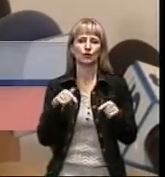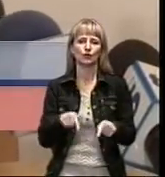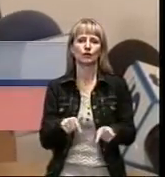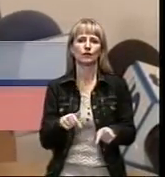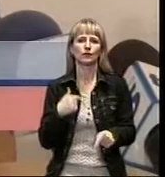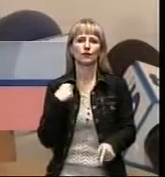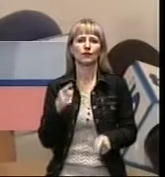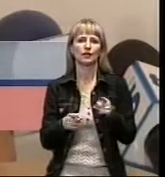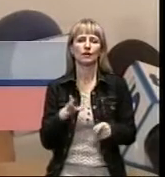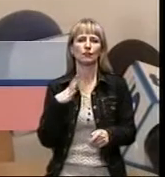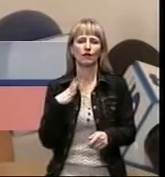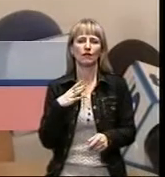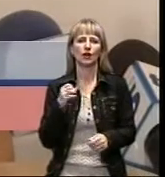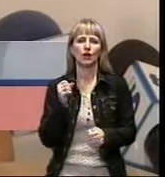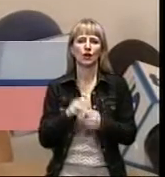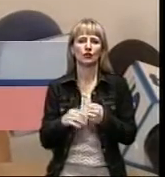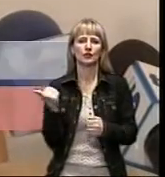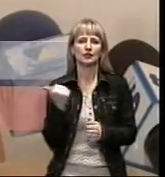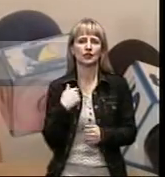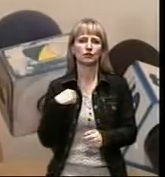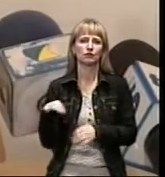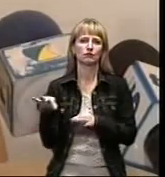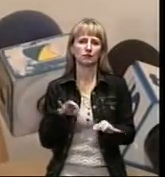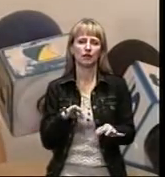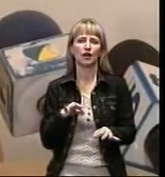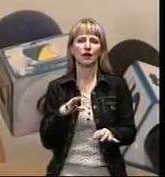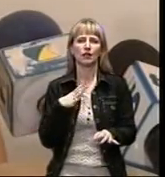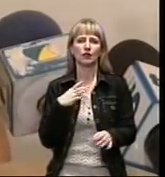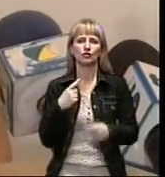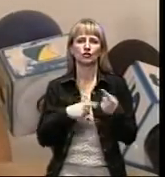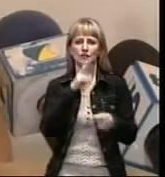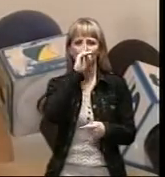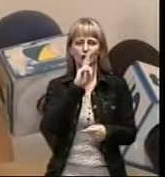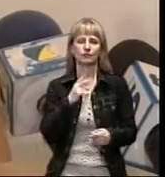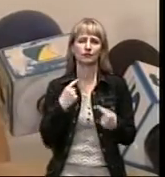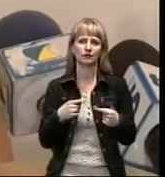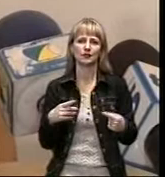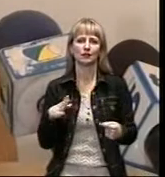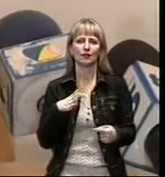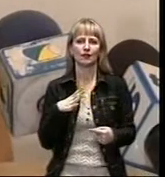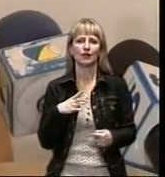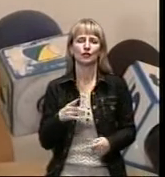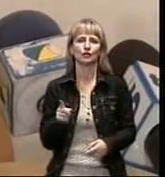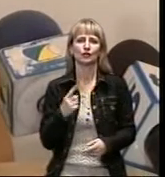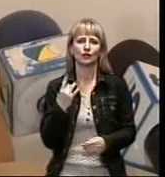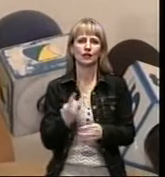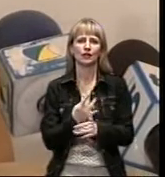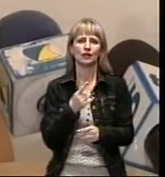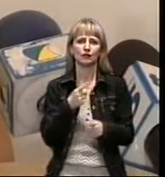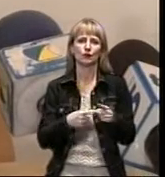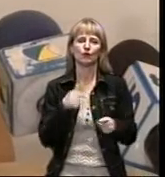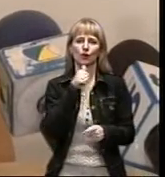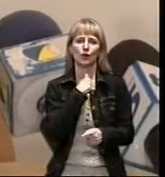Тобто іноді буває, що і кожен тиждень ти приїжджаєш, іноді буває, що через 2 місяці. Ну, іноді буває, що раз в півроку.